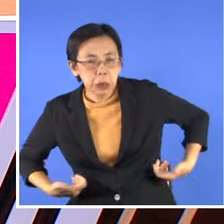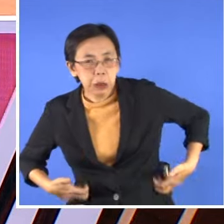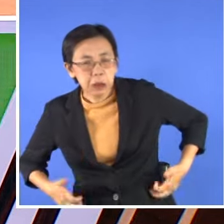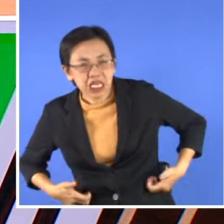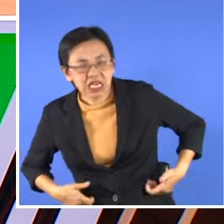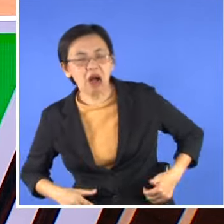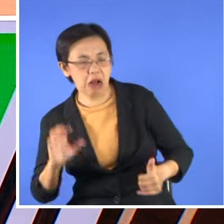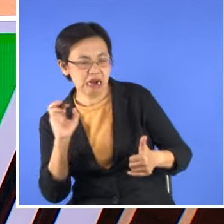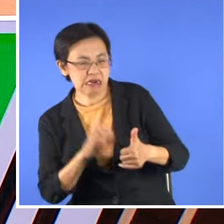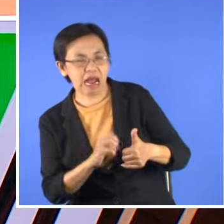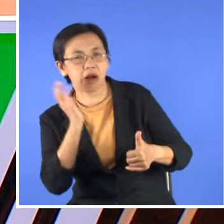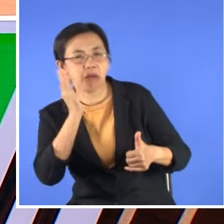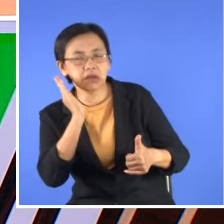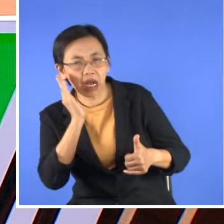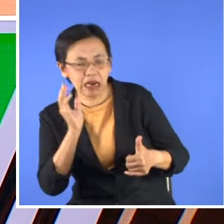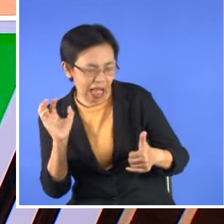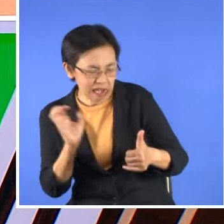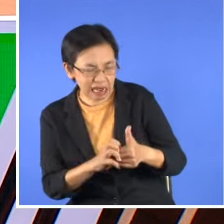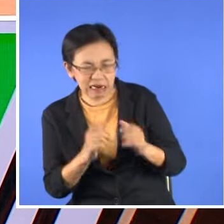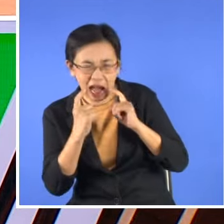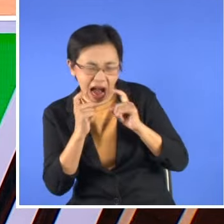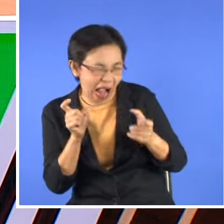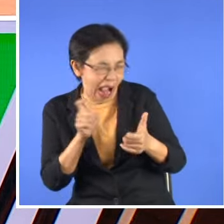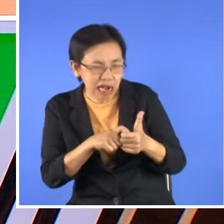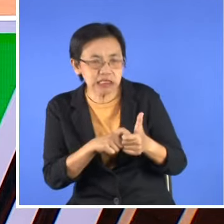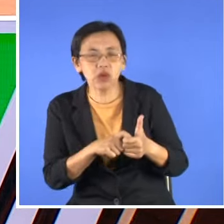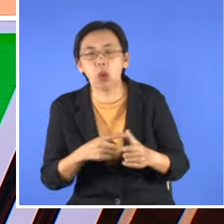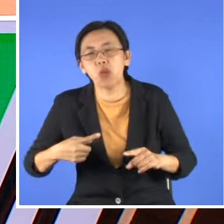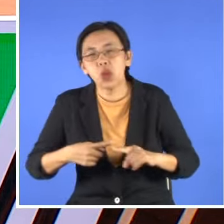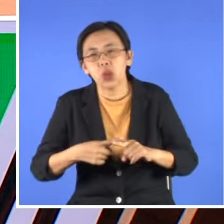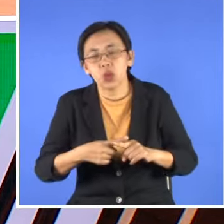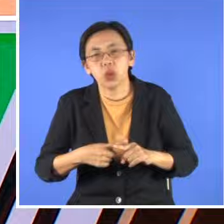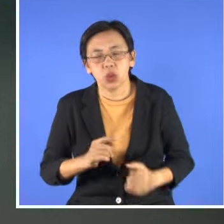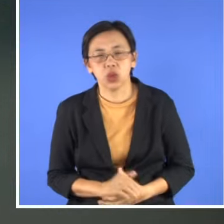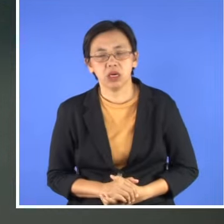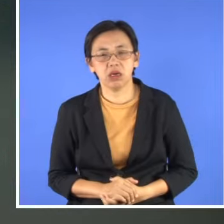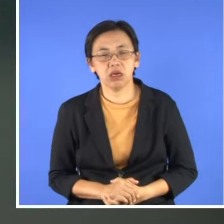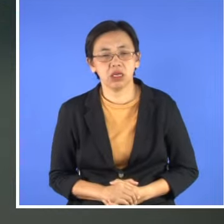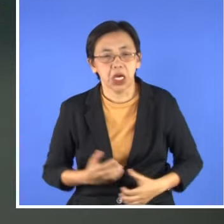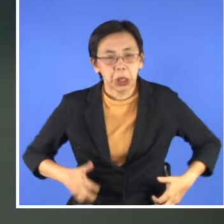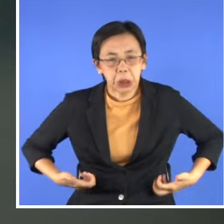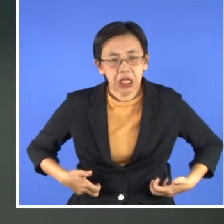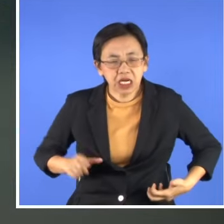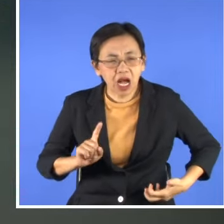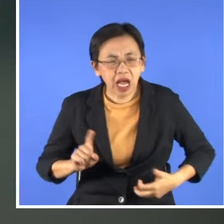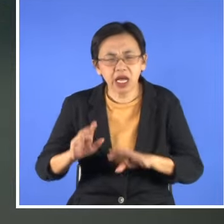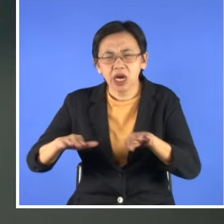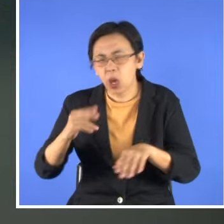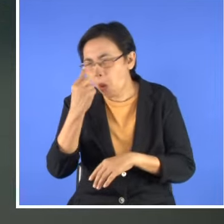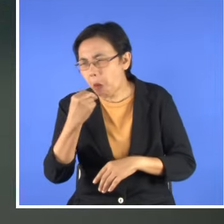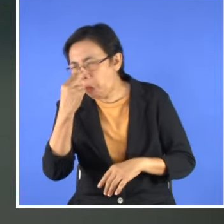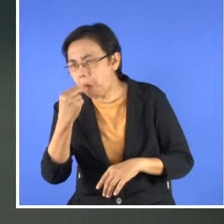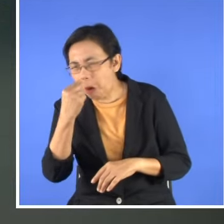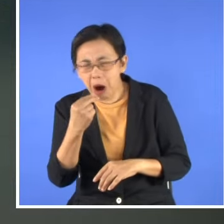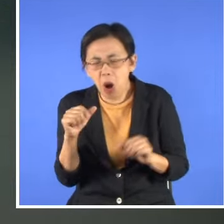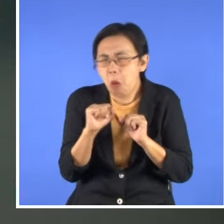ฝ่ายผู้ชายเขาเนี่ยฮะเค้าเรียกว่าจมเขี้ยวเลยนะบาดเจ็บเลยไอ้เจ้าลิงที่ว่าเยังไปทำร้ายเด็กอีกเด็กเนี่ร้องไห้กระจองงอแงด้วย